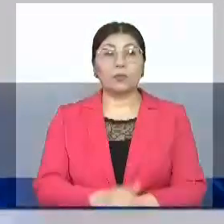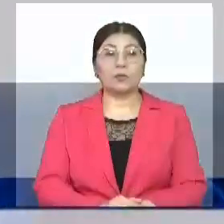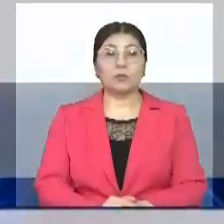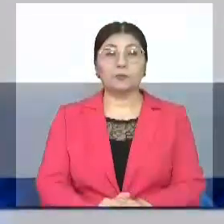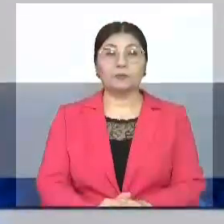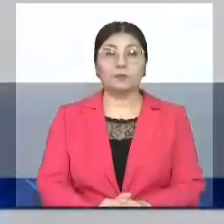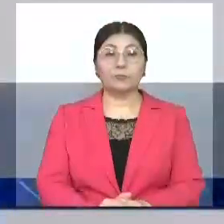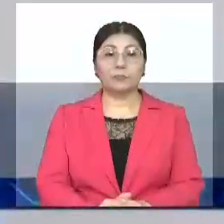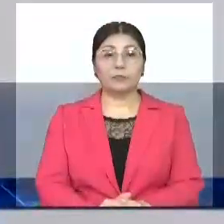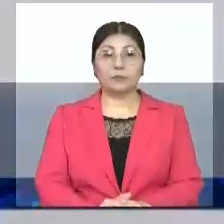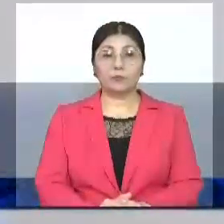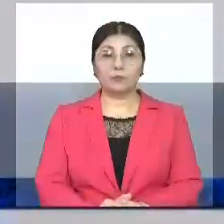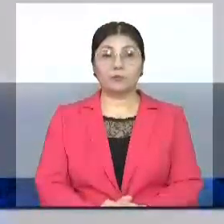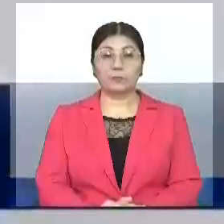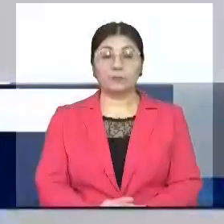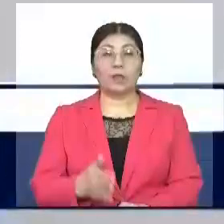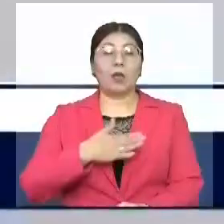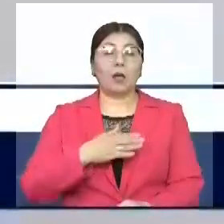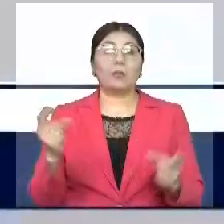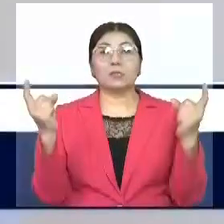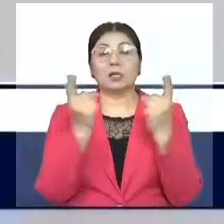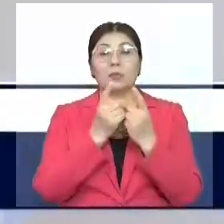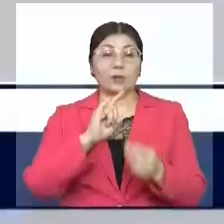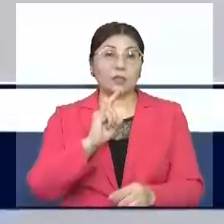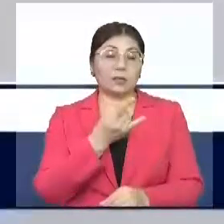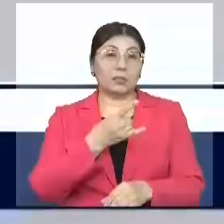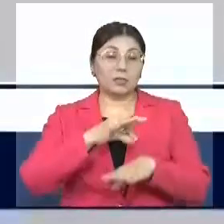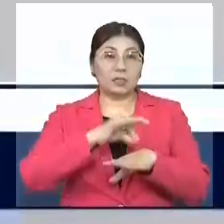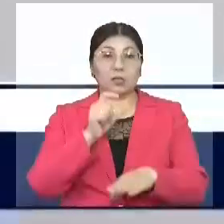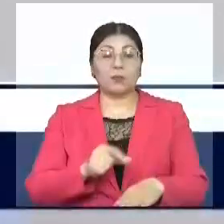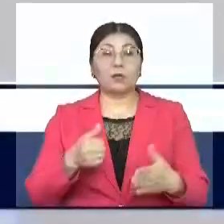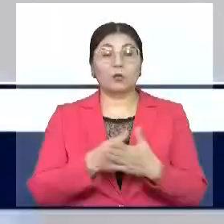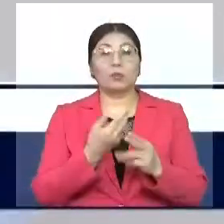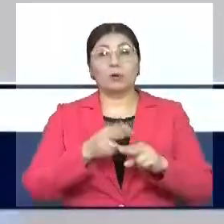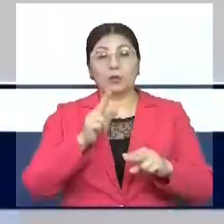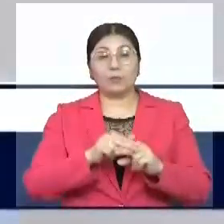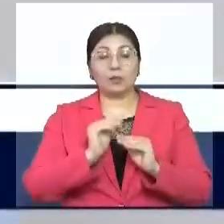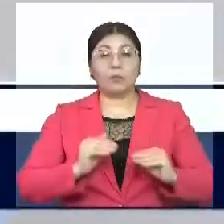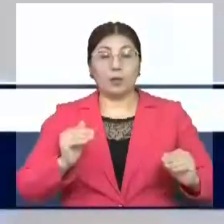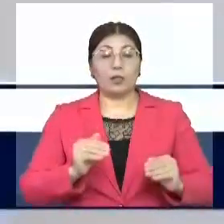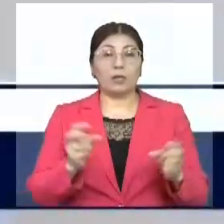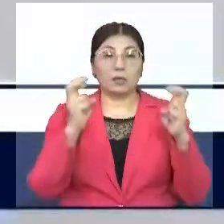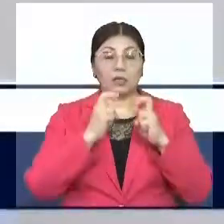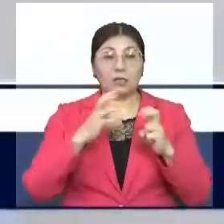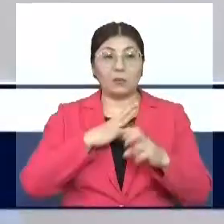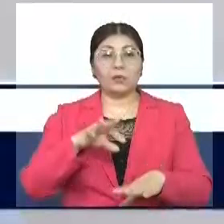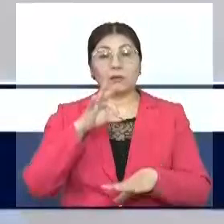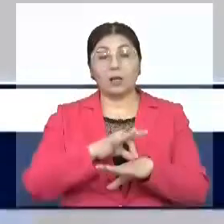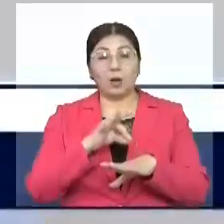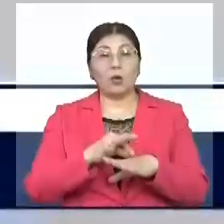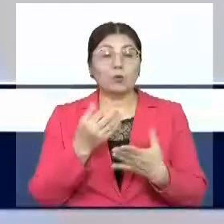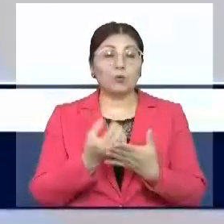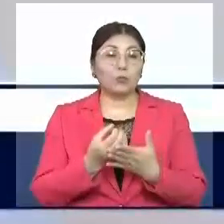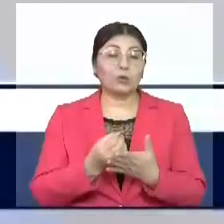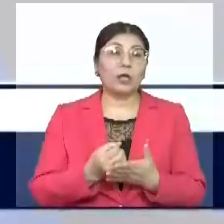мы тех больных. Біз қабылдап жатқан кішкентай пациенттер бұған дейін дәрігерлерге қаралып, бірақ ауруының нақты себебін